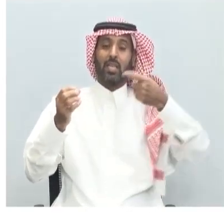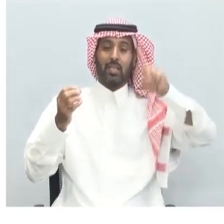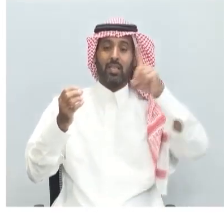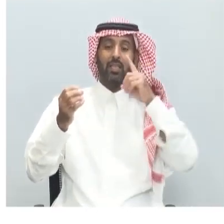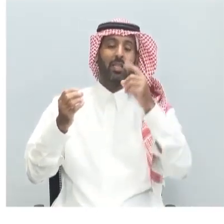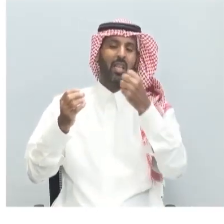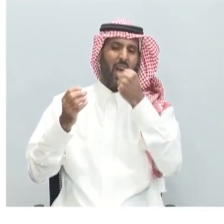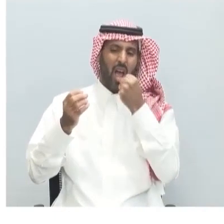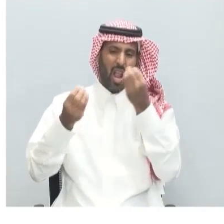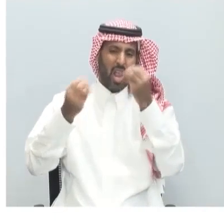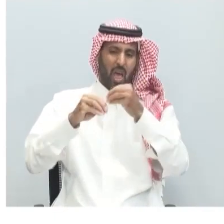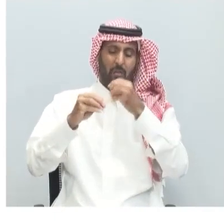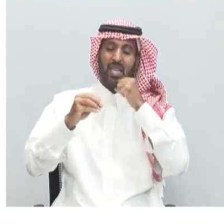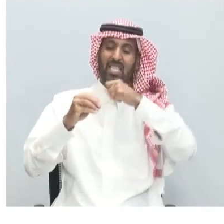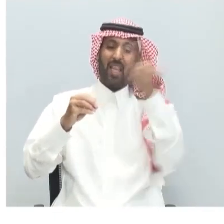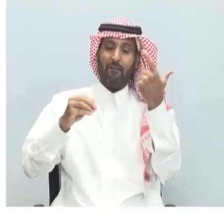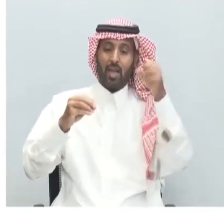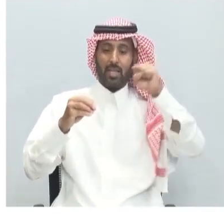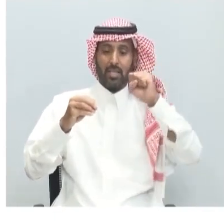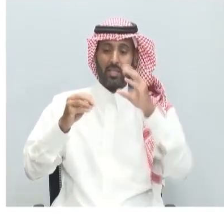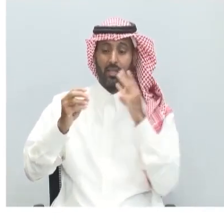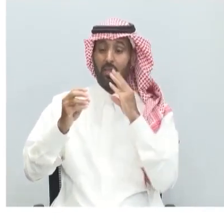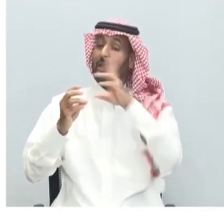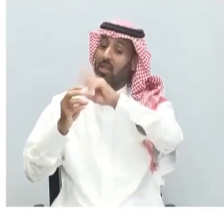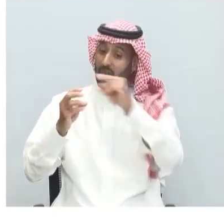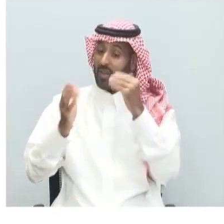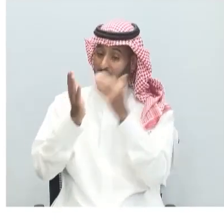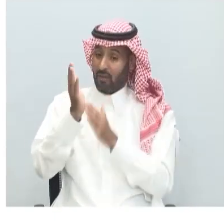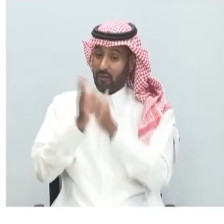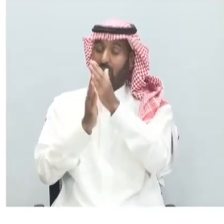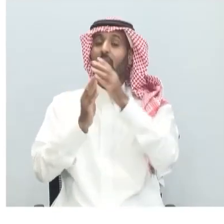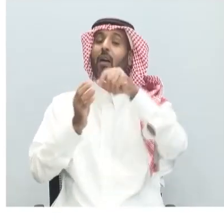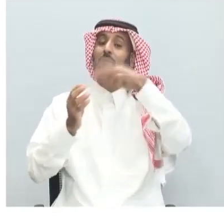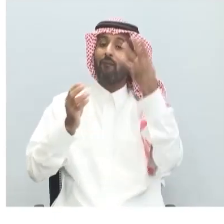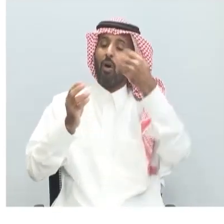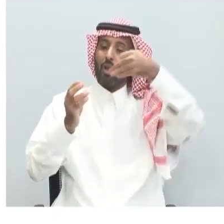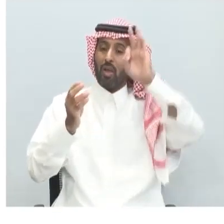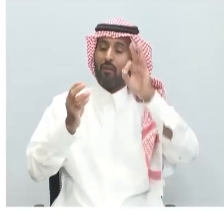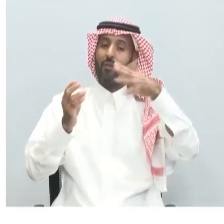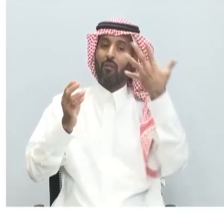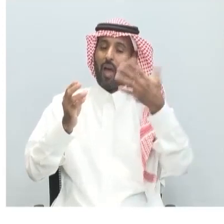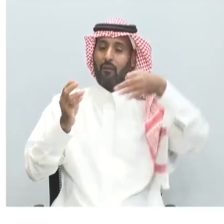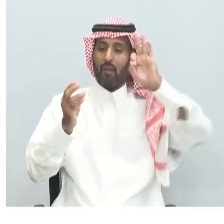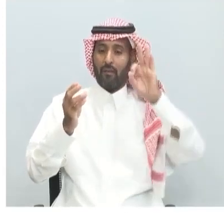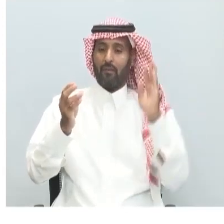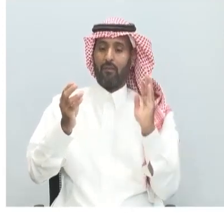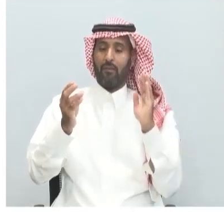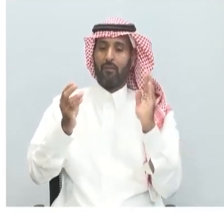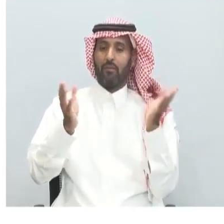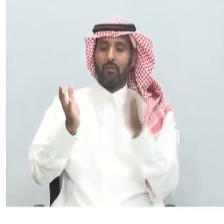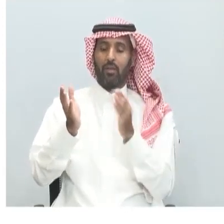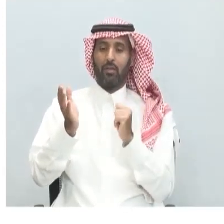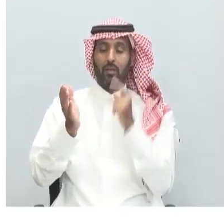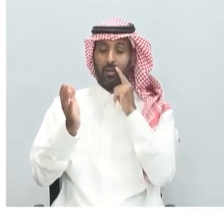السفن اس وينطبق الكلام بالضبط على الفور اف والفايف اف اذا